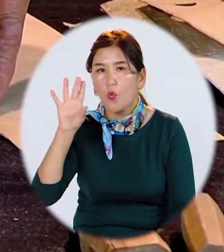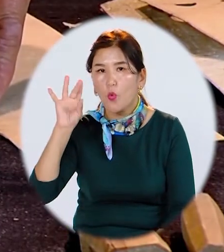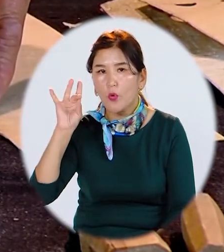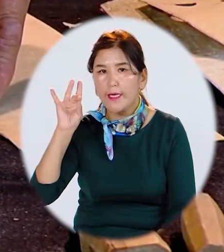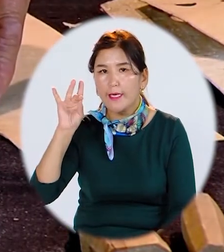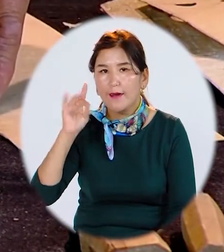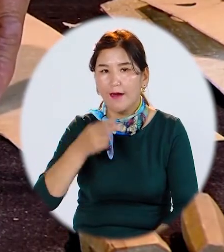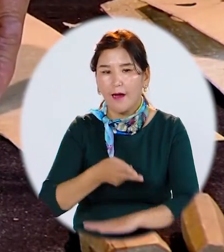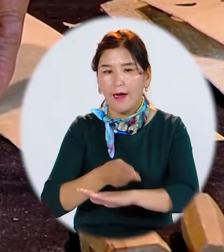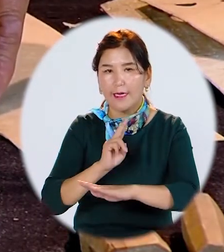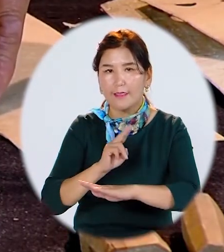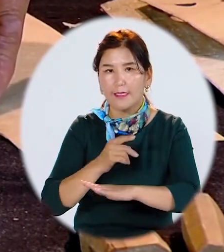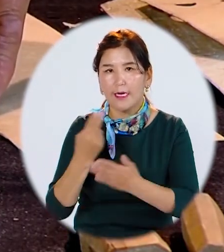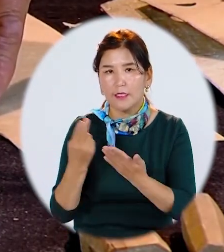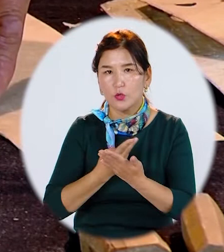харандагаар ингээд зурж